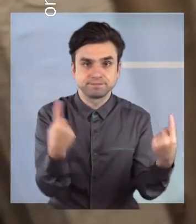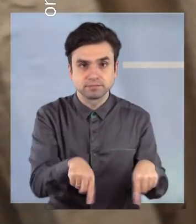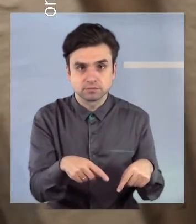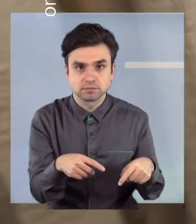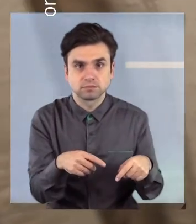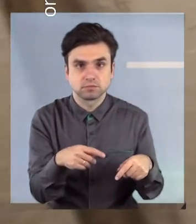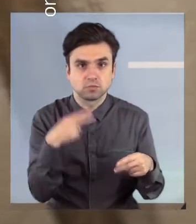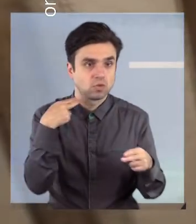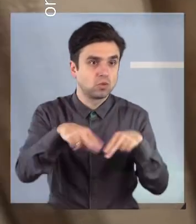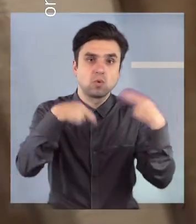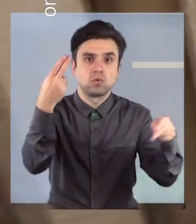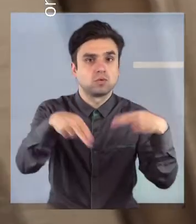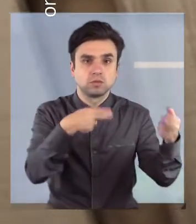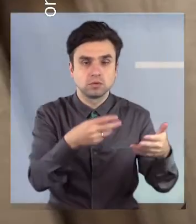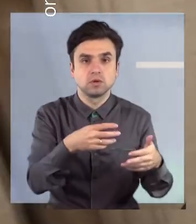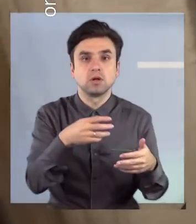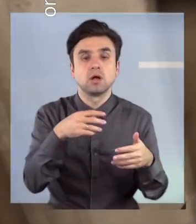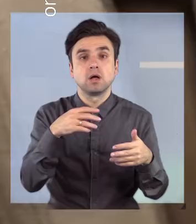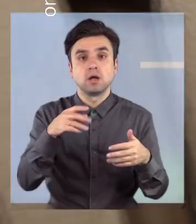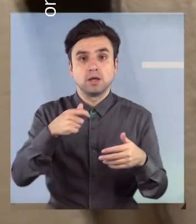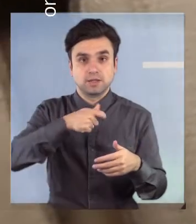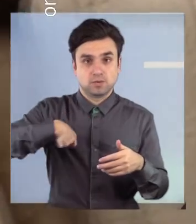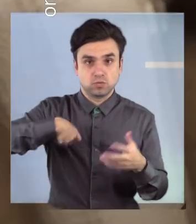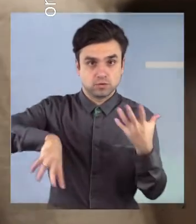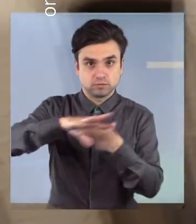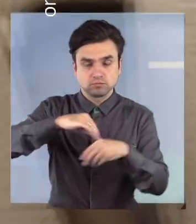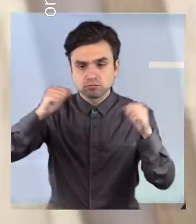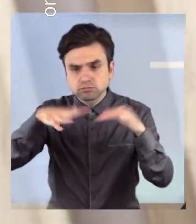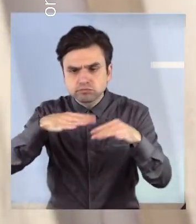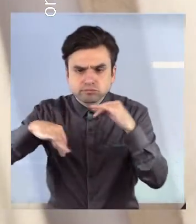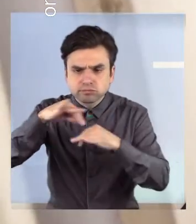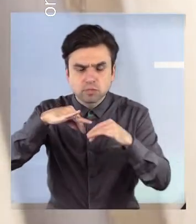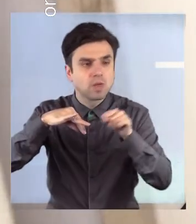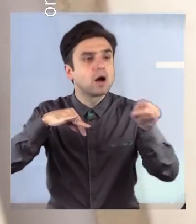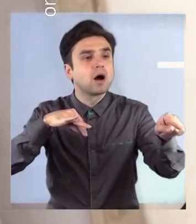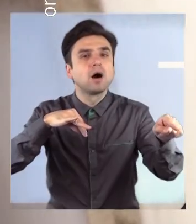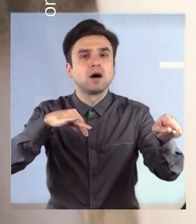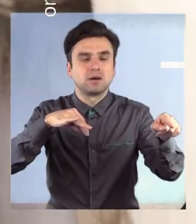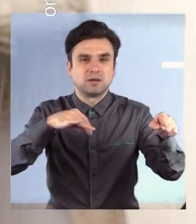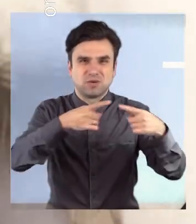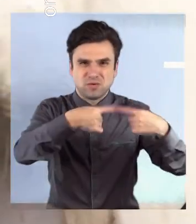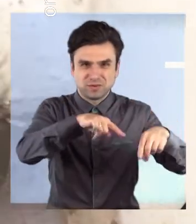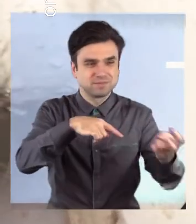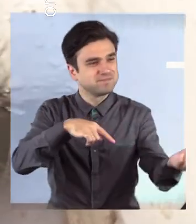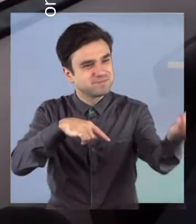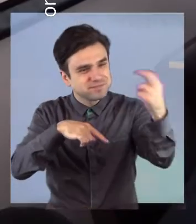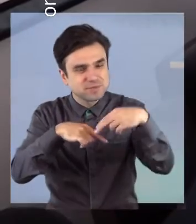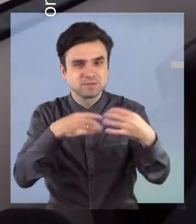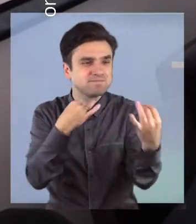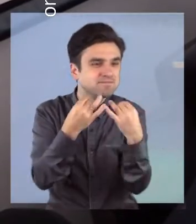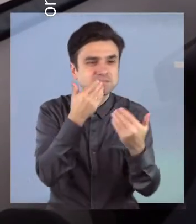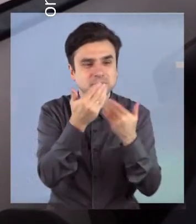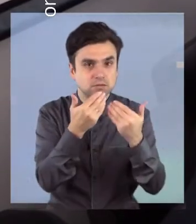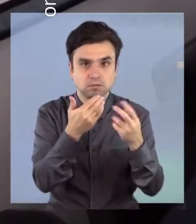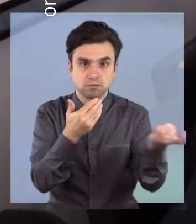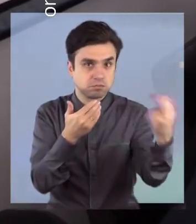ситуацію з депутатами не прийшов жоден представник тепломережі, що викликало обурення членів комісії. Окрім цього, депутати певні, з